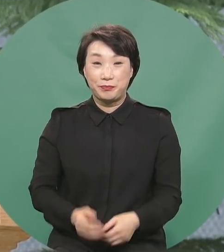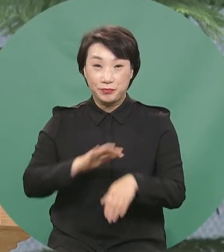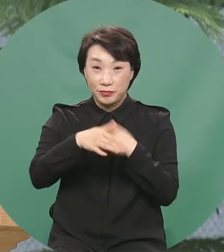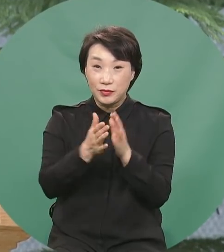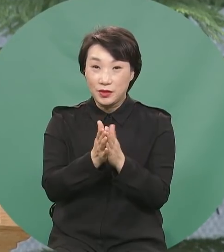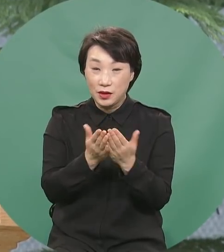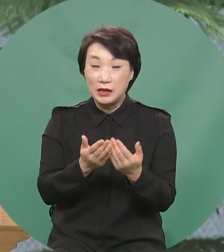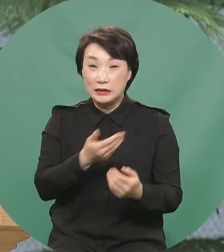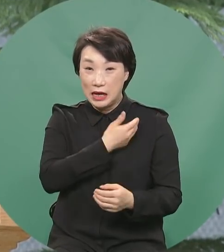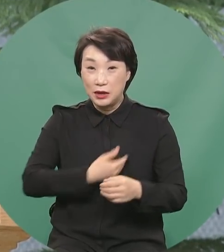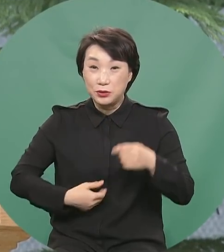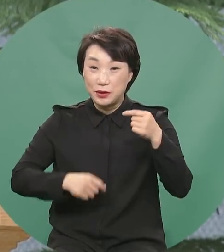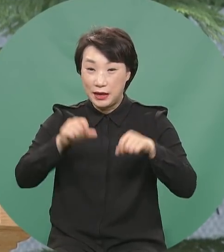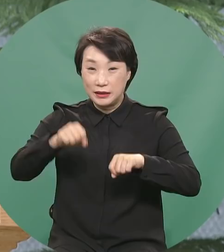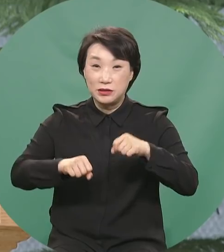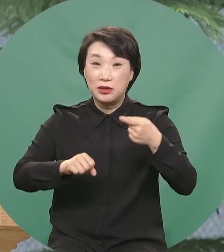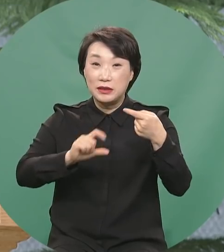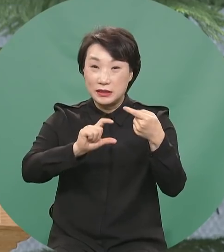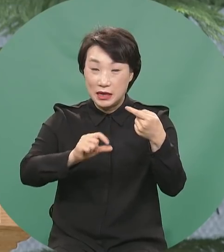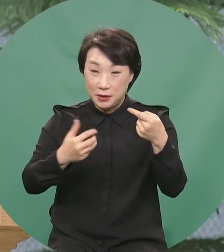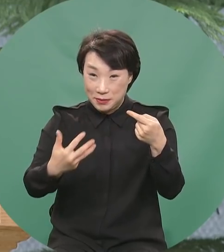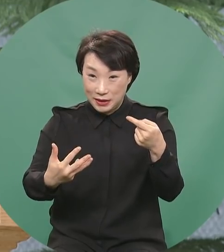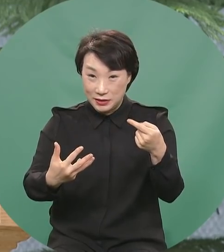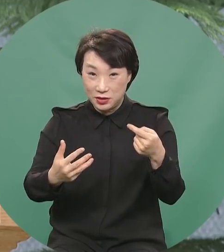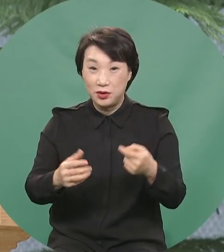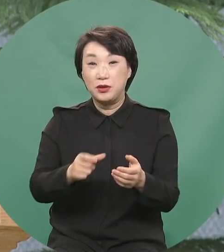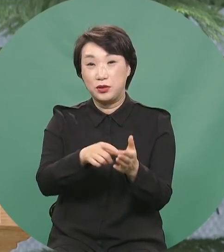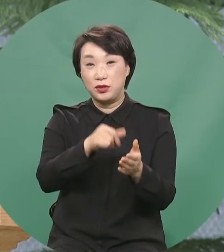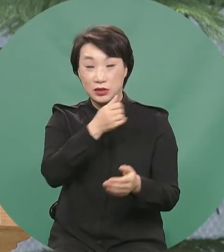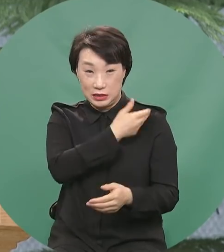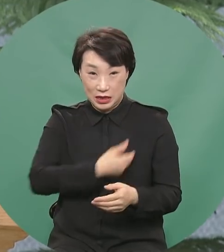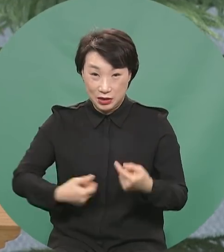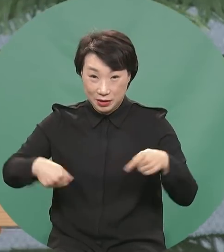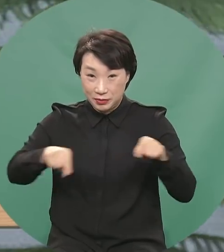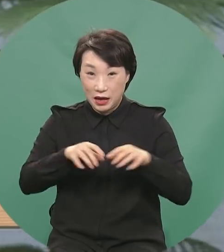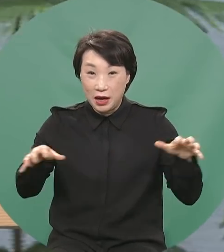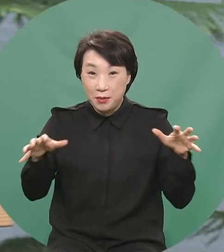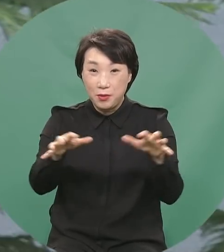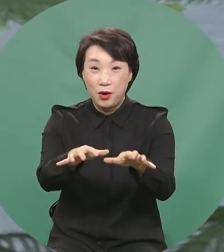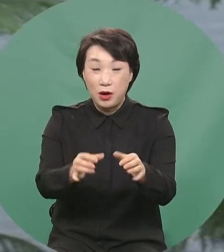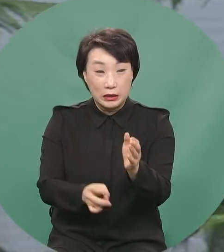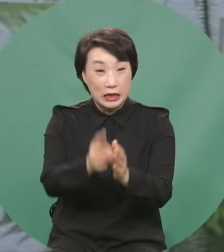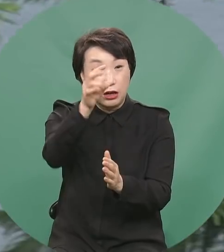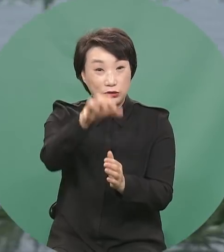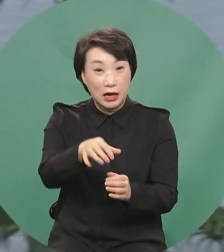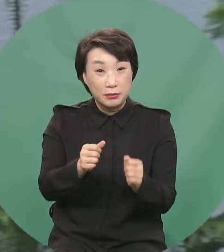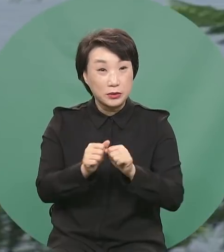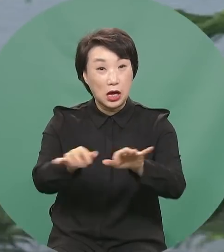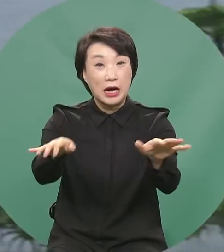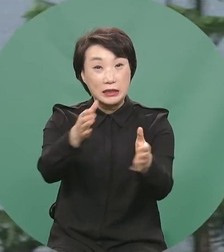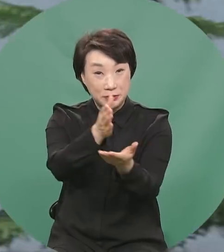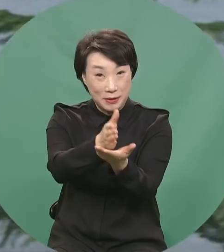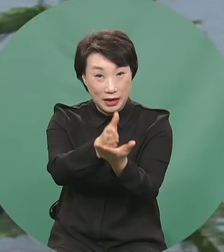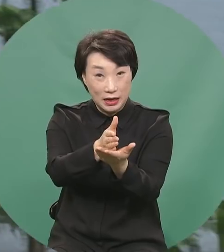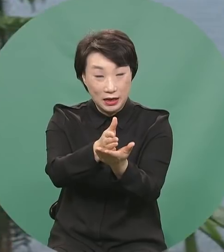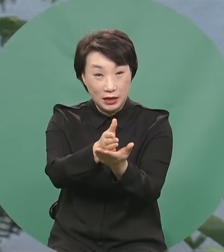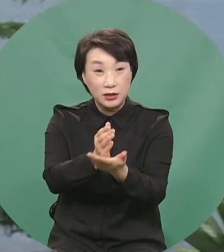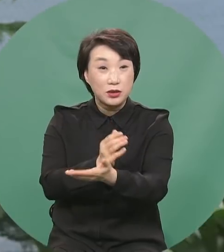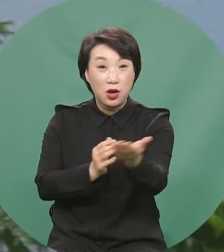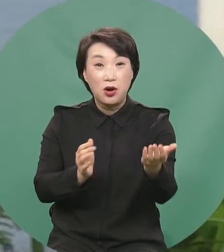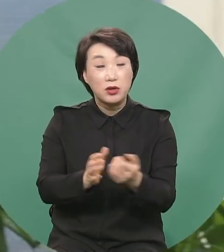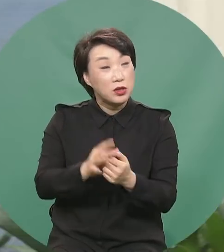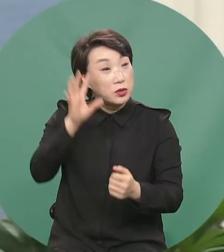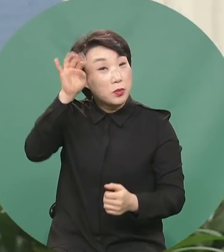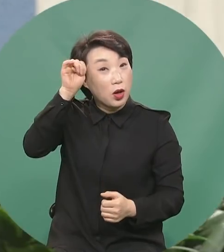사도행전 1장 8절에 사도같이 모이다 예루살렘을 떠나지 마라. 너희는